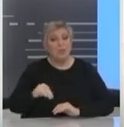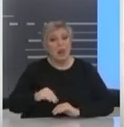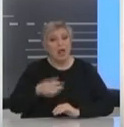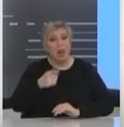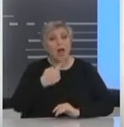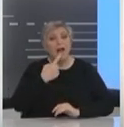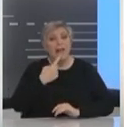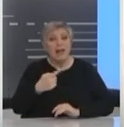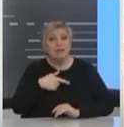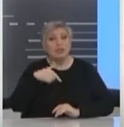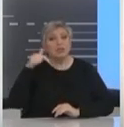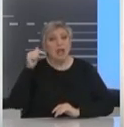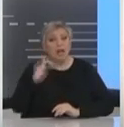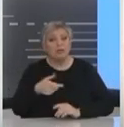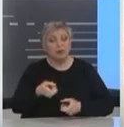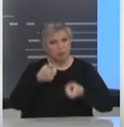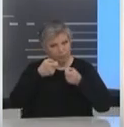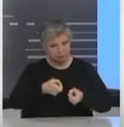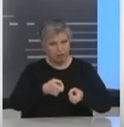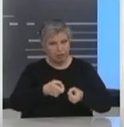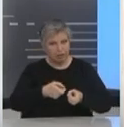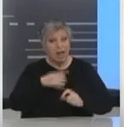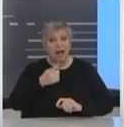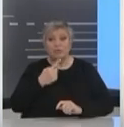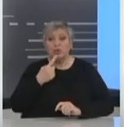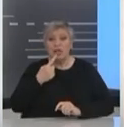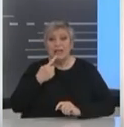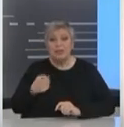αρνηθήκατε ποτέ? Το καταγγείλατε? Όχι βέβαια.